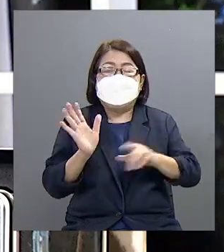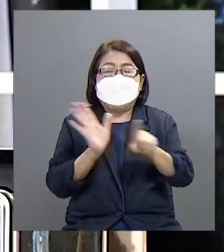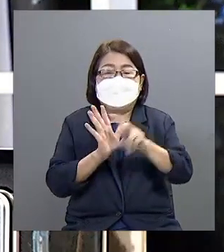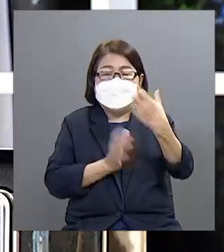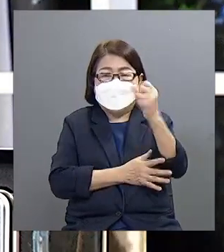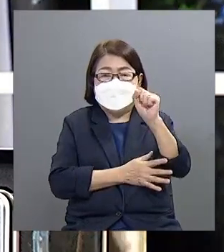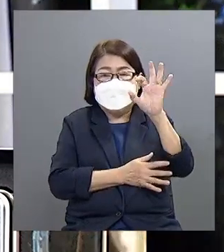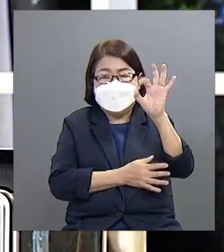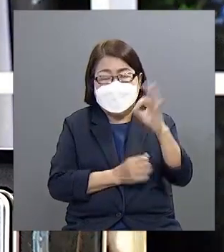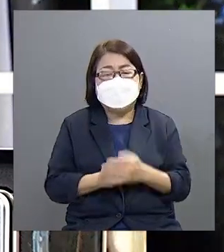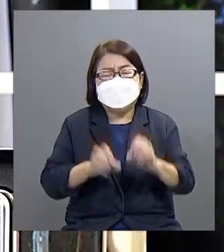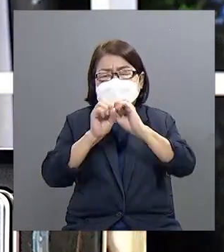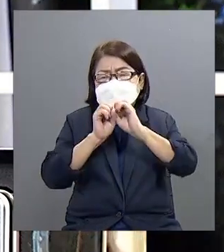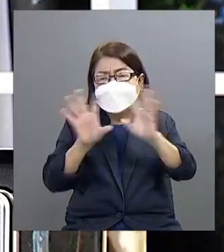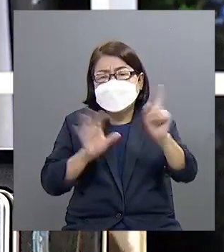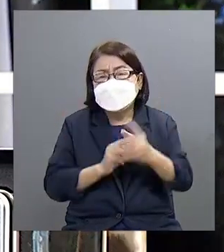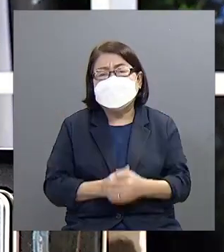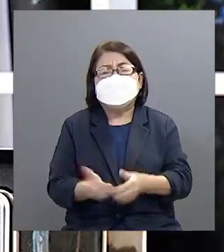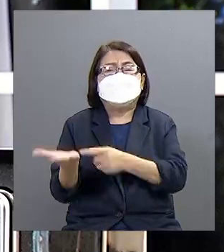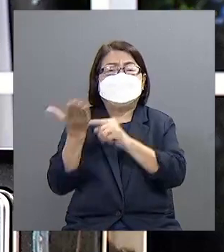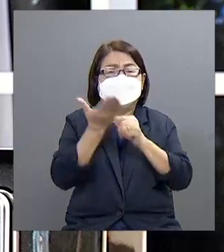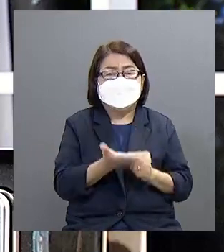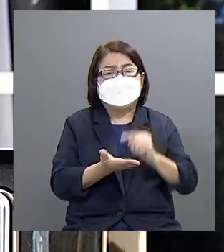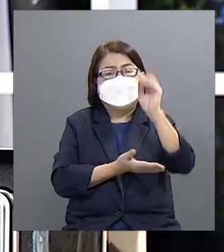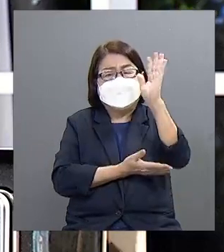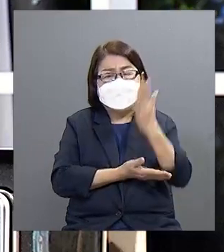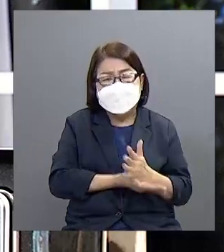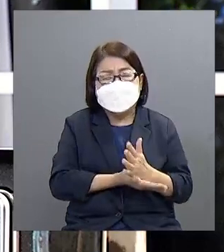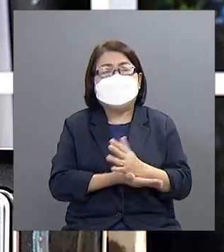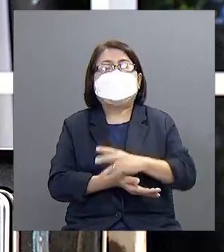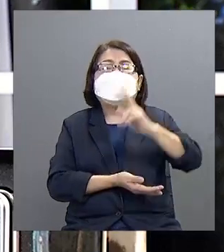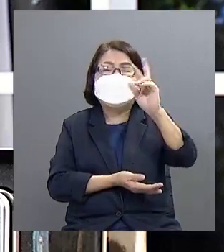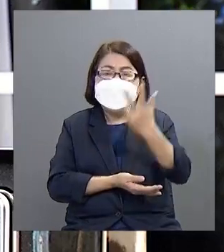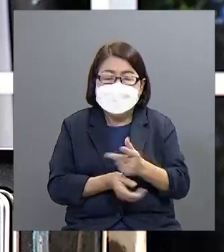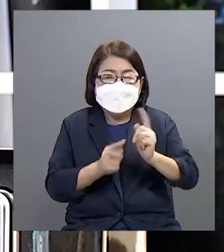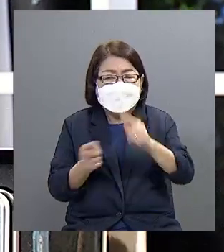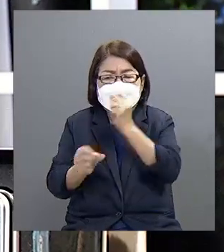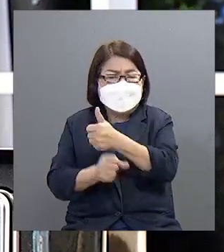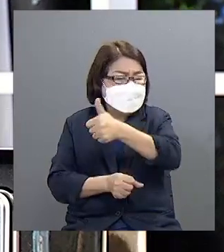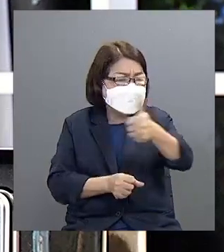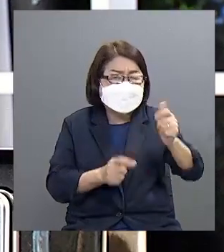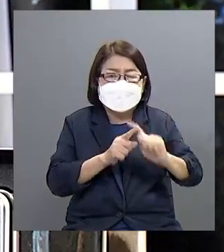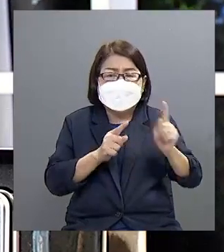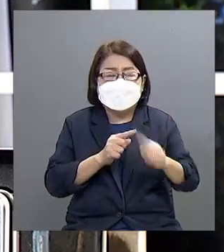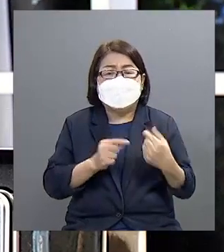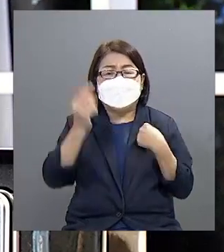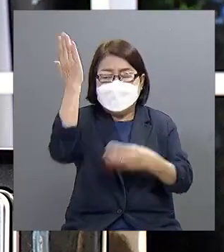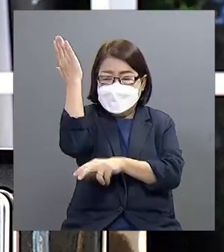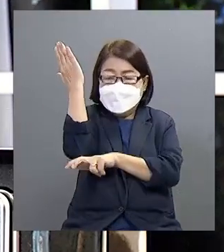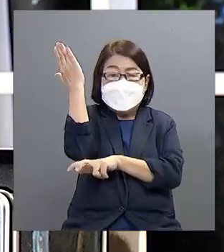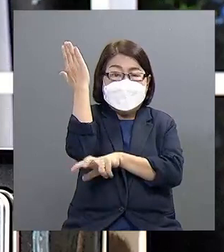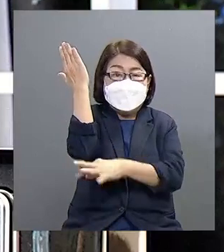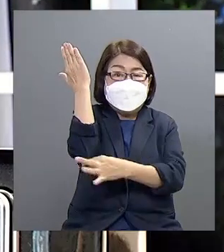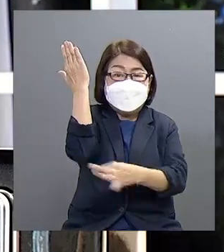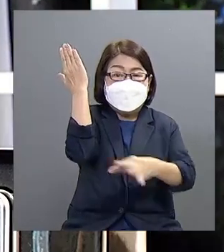ดเด่นก็คือการนำกัญชงกัญชาเลยครับผลิตภัณฑ์ต่างๆออกมาเยอะเหลือเกินคุณผู้ชมแคปซูลจากรากกัญชาไม่พอมีแบบเม็ดฟูด้วยครับอ่ะ